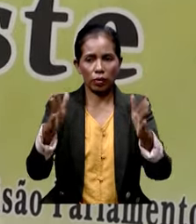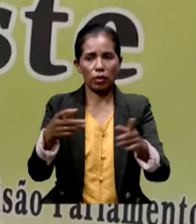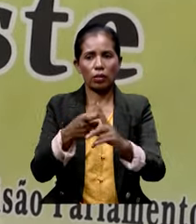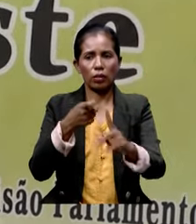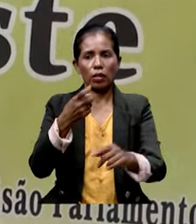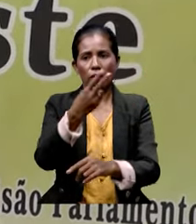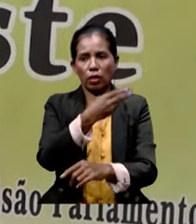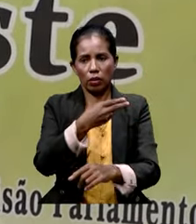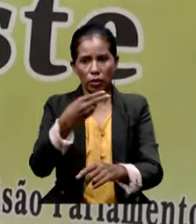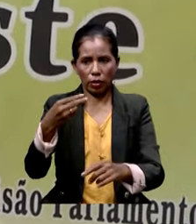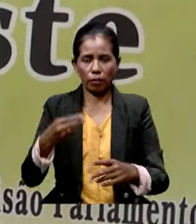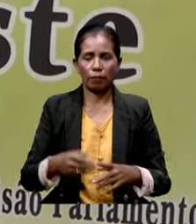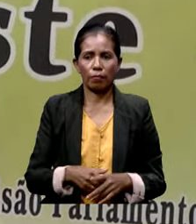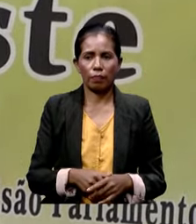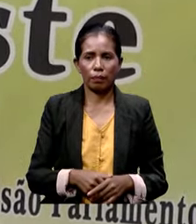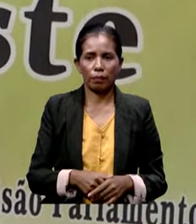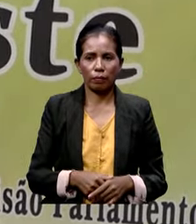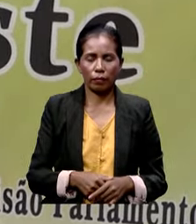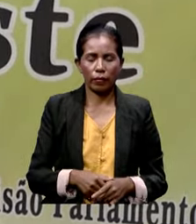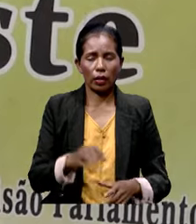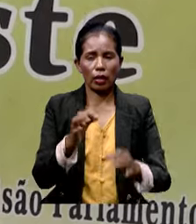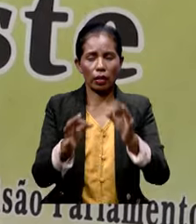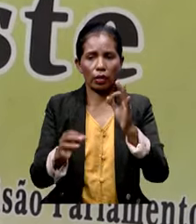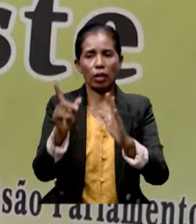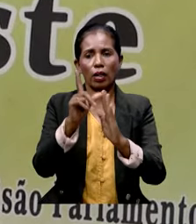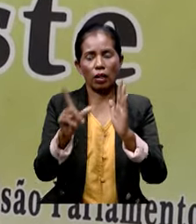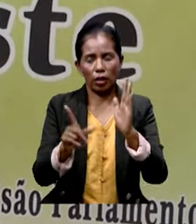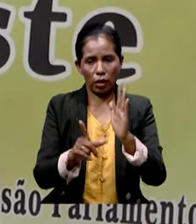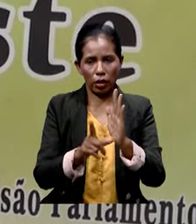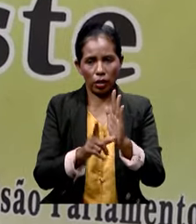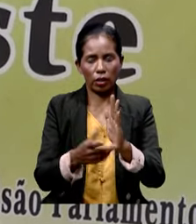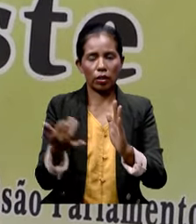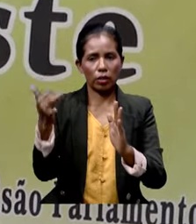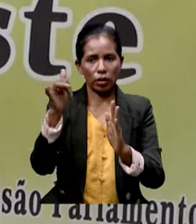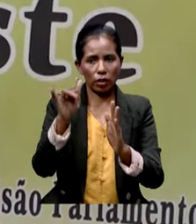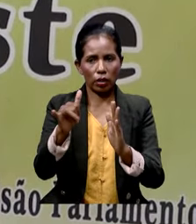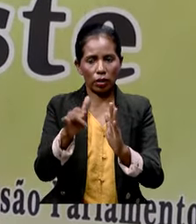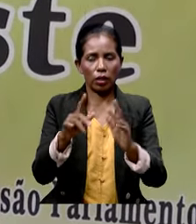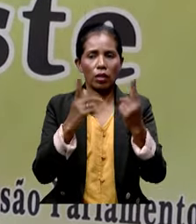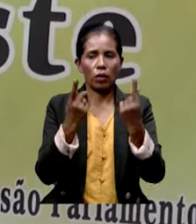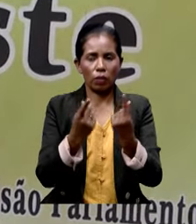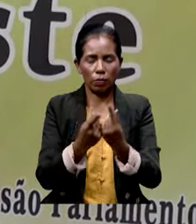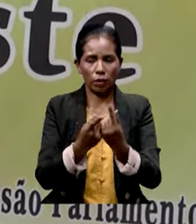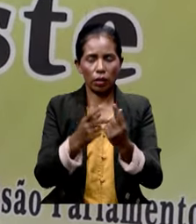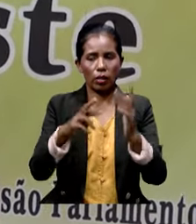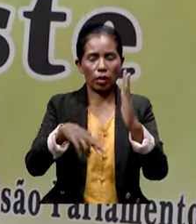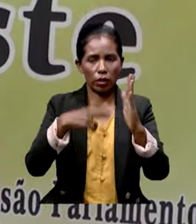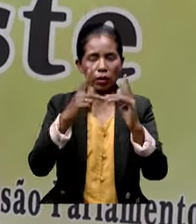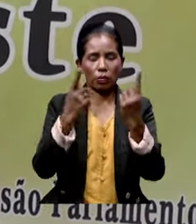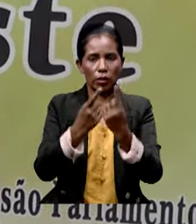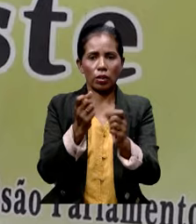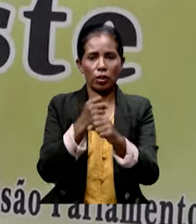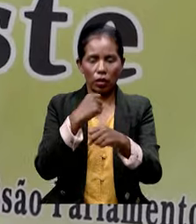mai husi Indonesia. Quando lei CNB maka companhia regras CNB maka companhia